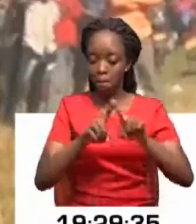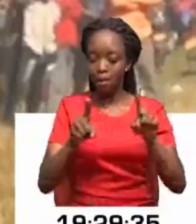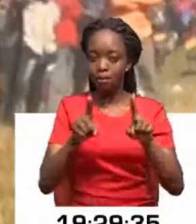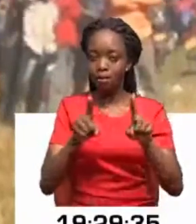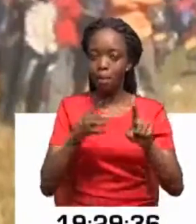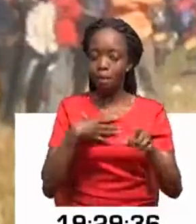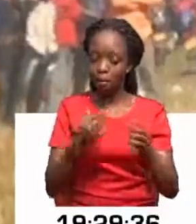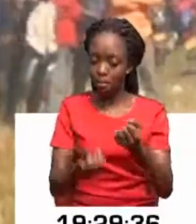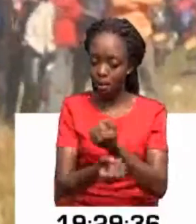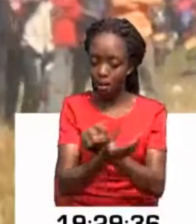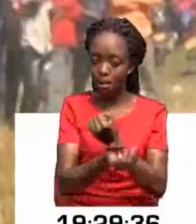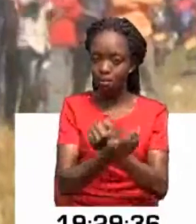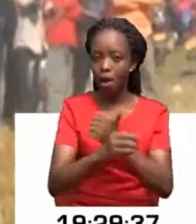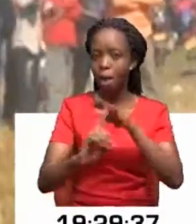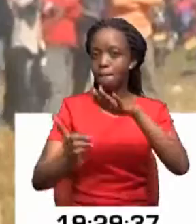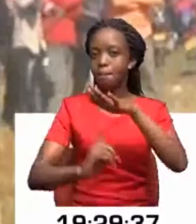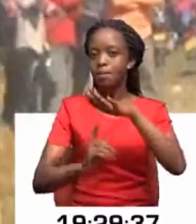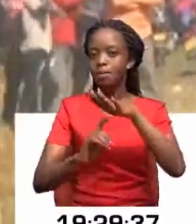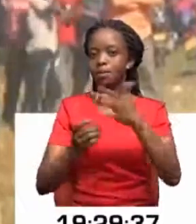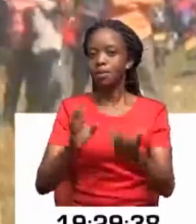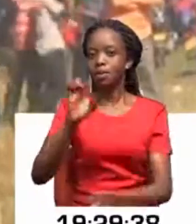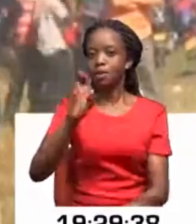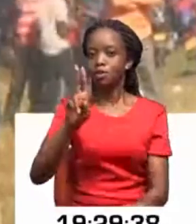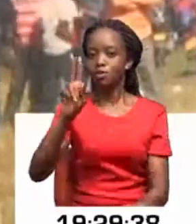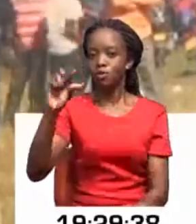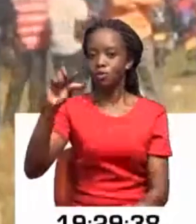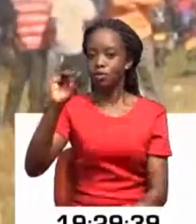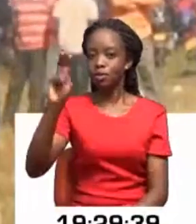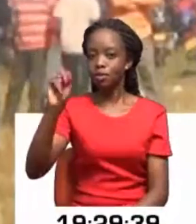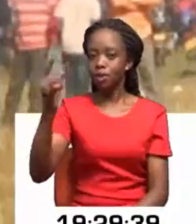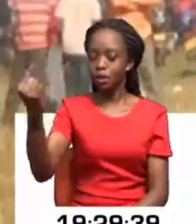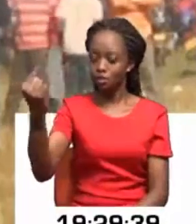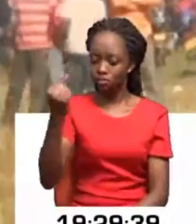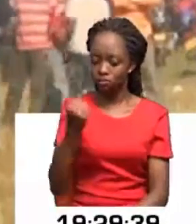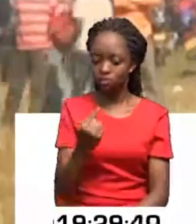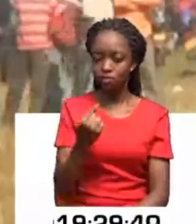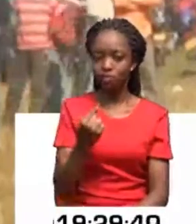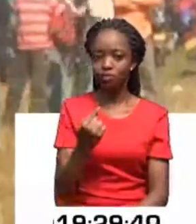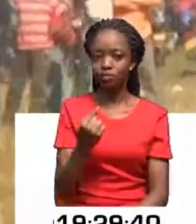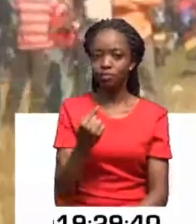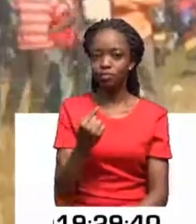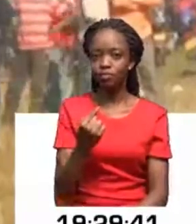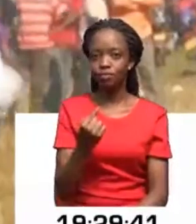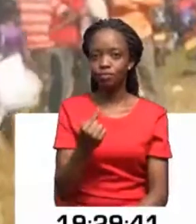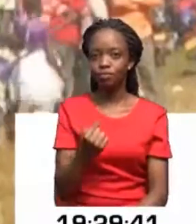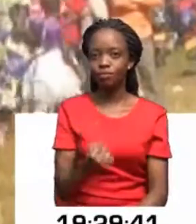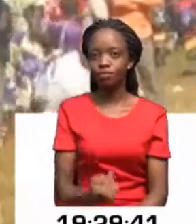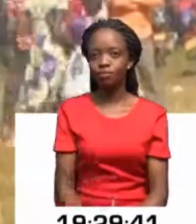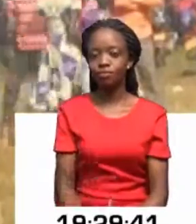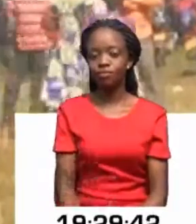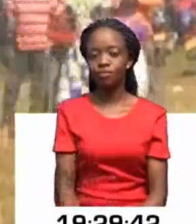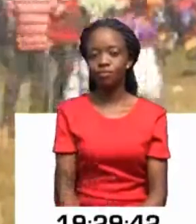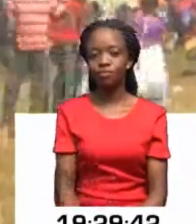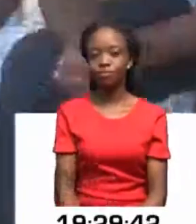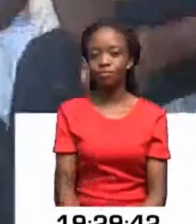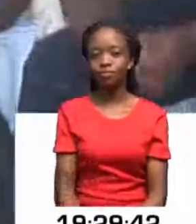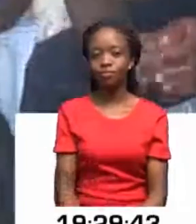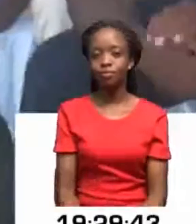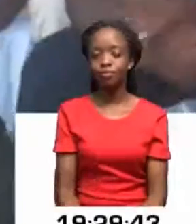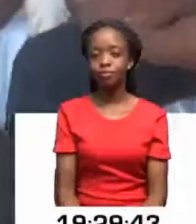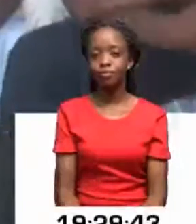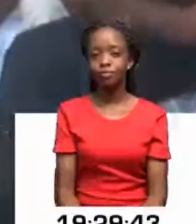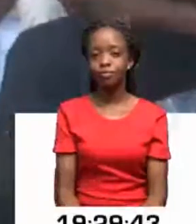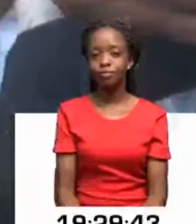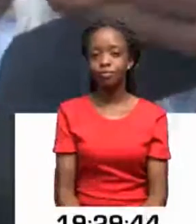advisor wa waziri Eugene. Waziri Eugene hakecha ange flyer mavale kuima governor wa Transoe.